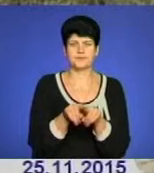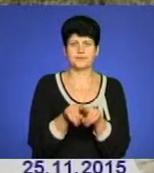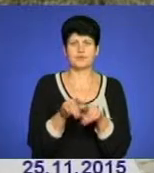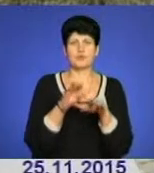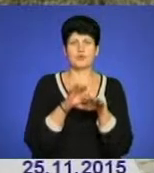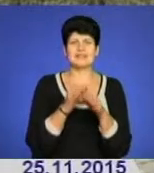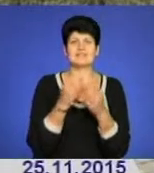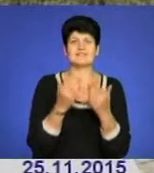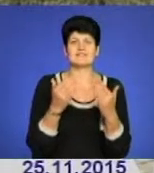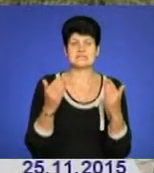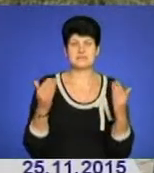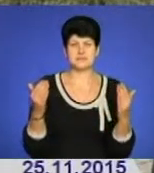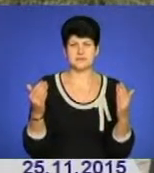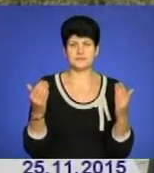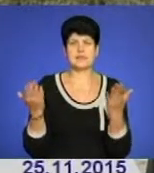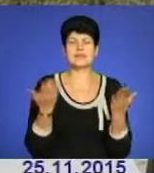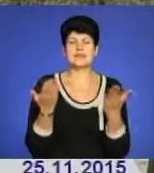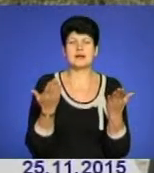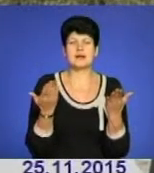проведена виставка, яка